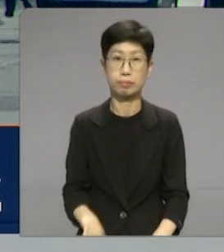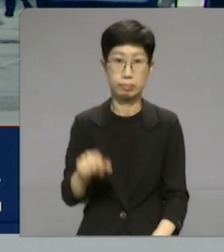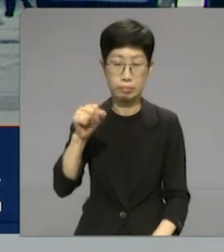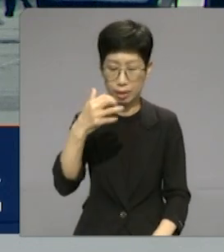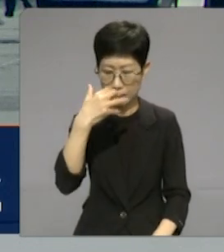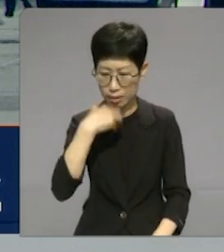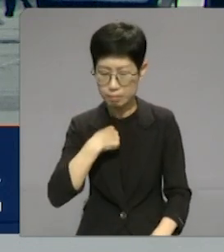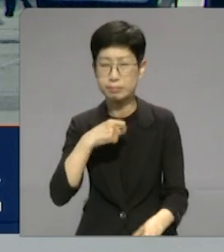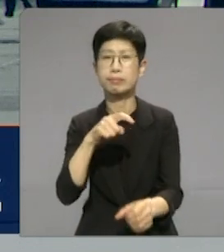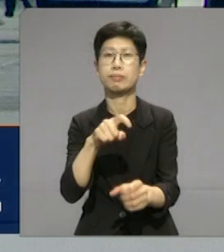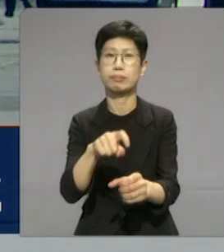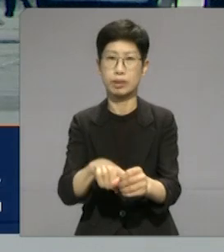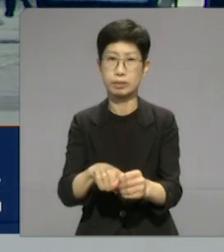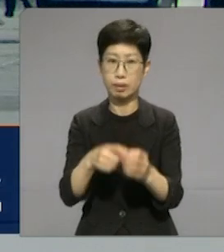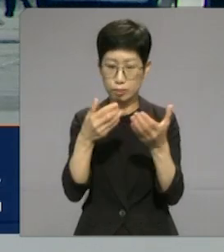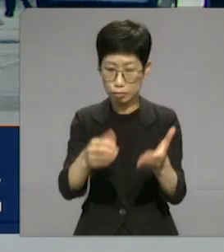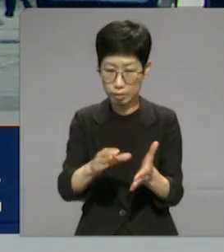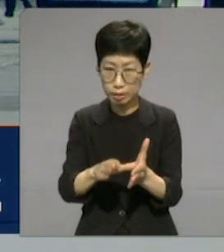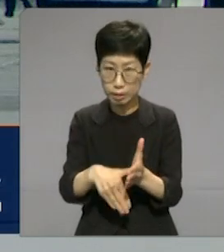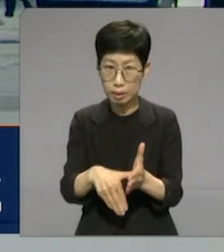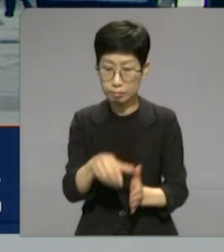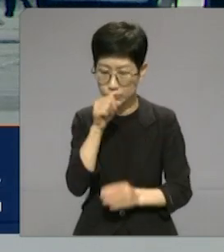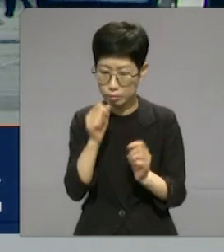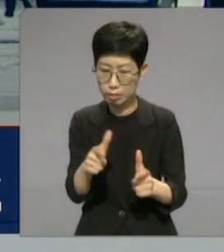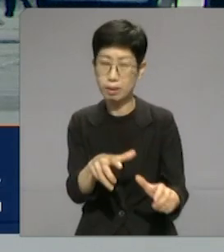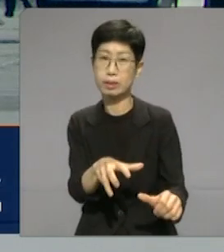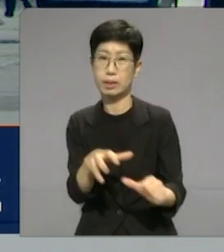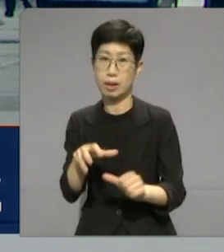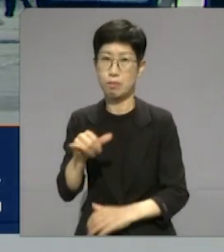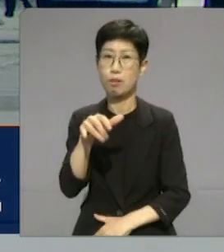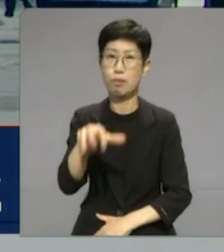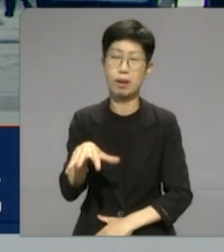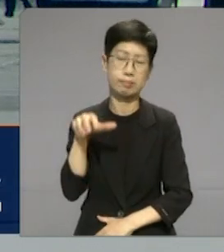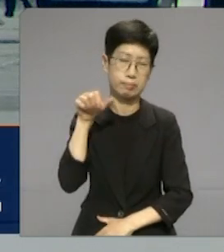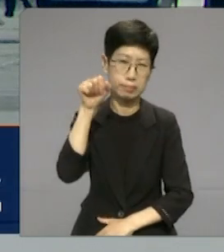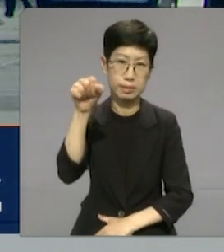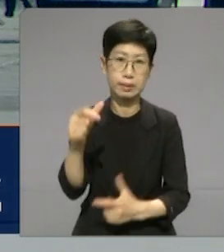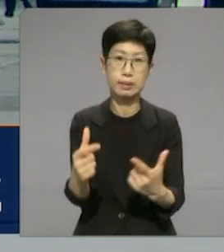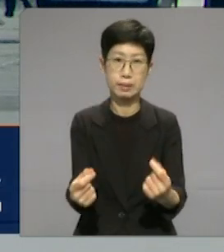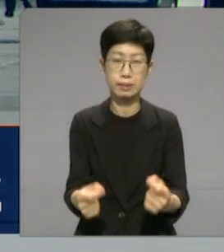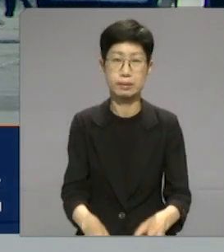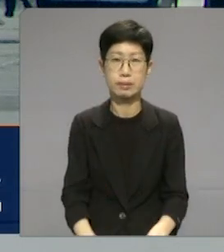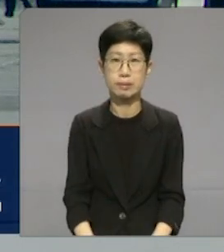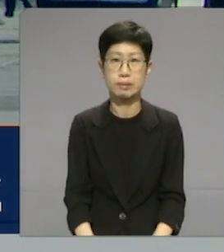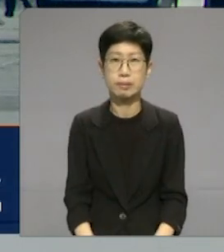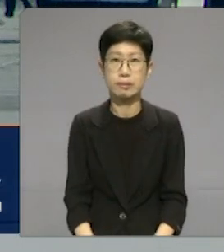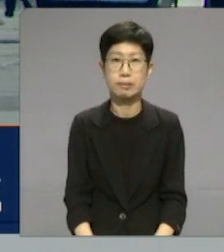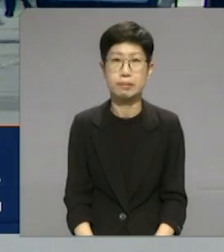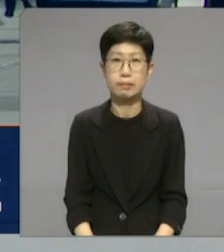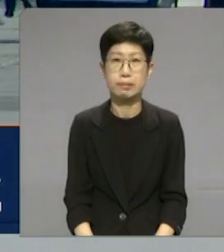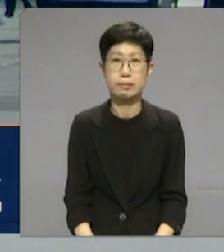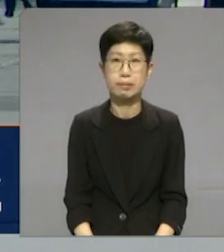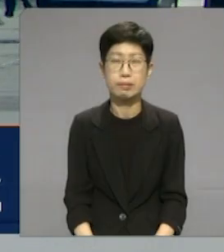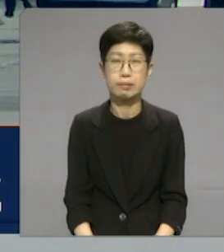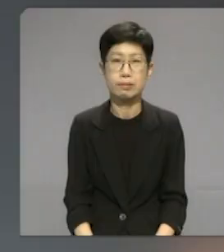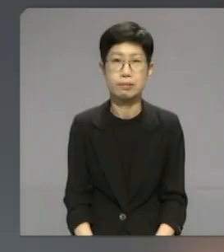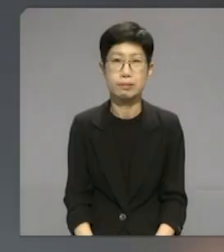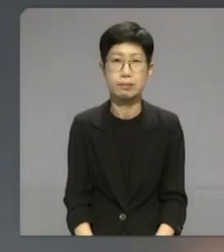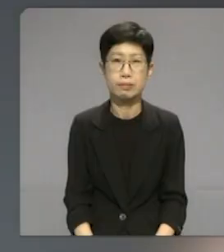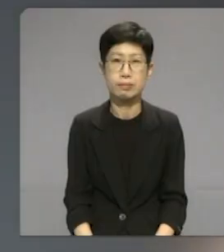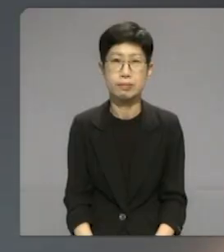효과를 극대화하기 위해 휴가철 이용이 늘어난 공항을 타깃으로 삼은 걸로 전해졌습니다. 원예미 월드리포터입니다.